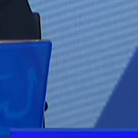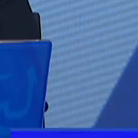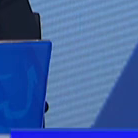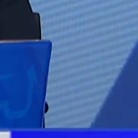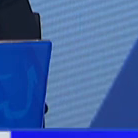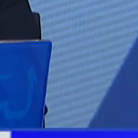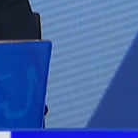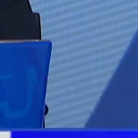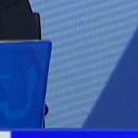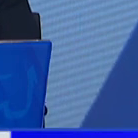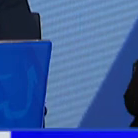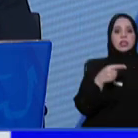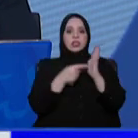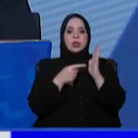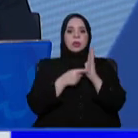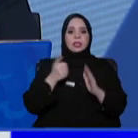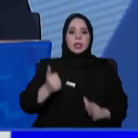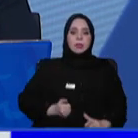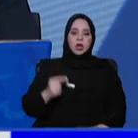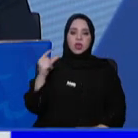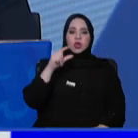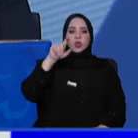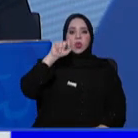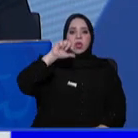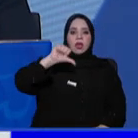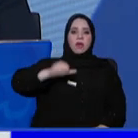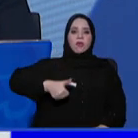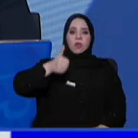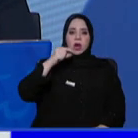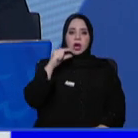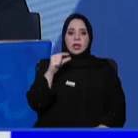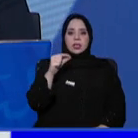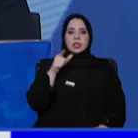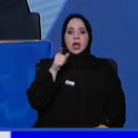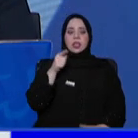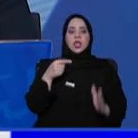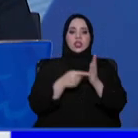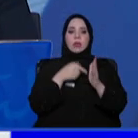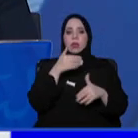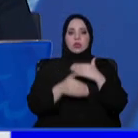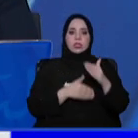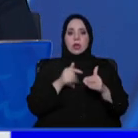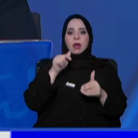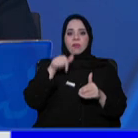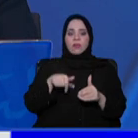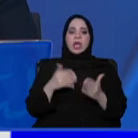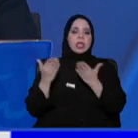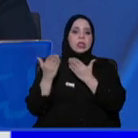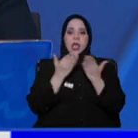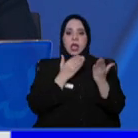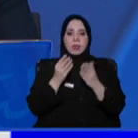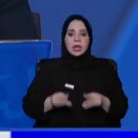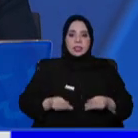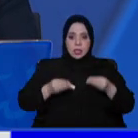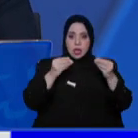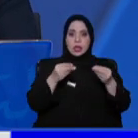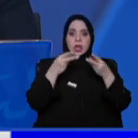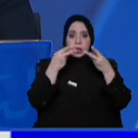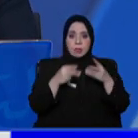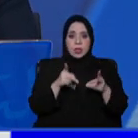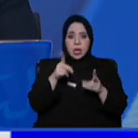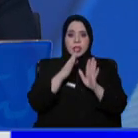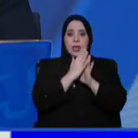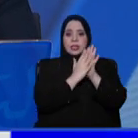اكد رئيس جامعه البحرين الدكتور فؤاد محمد الانصاري ان الجامعه مستمره في استيعاب الطلبه الذين يتقدمون للالتحاق